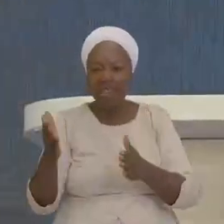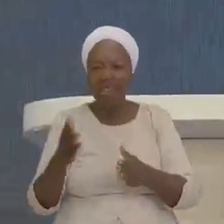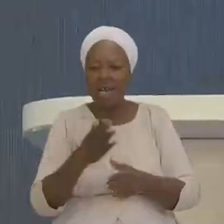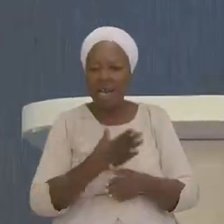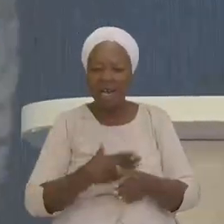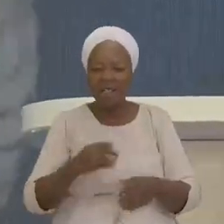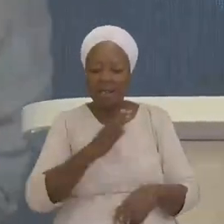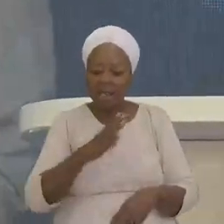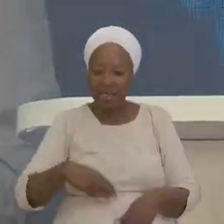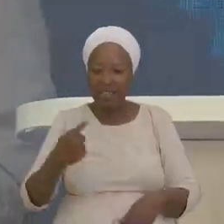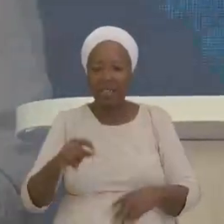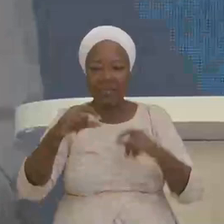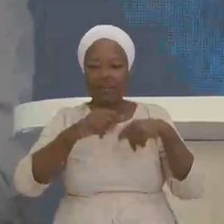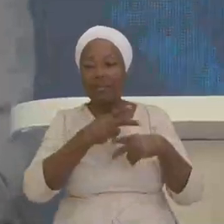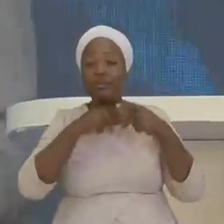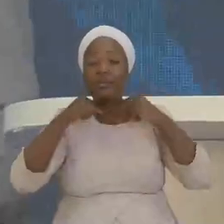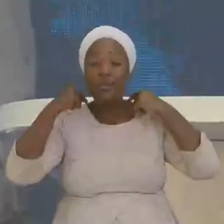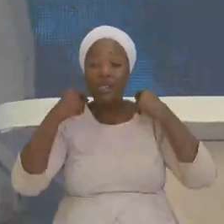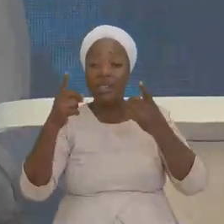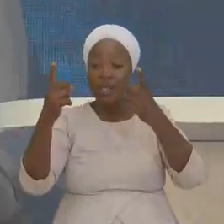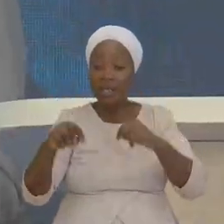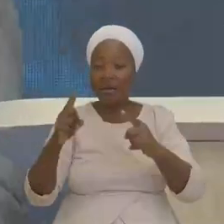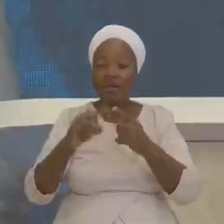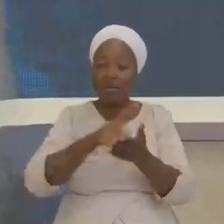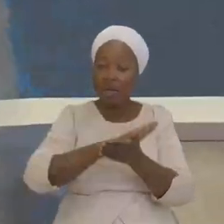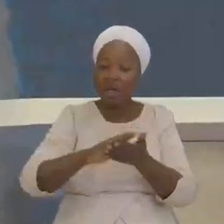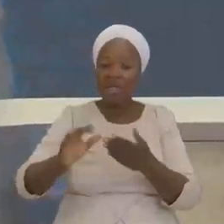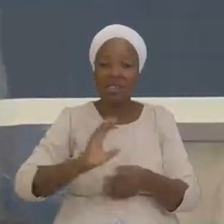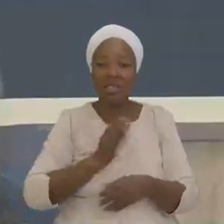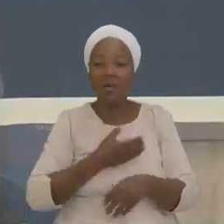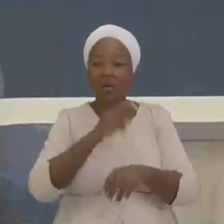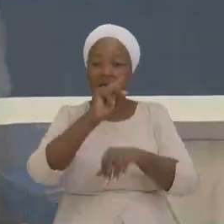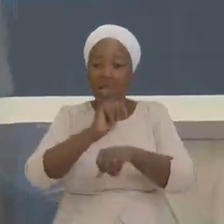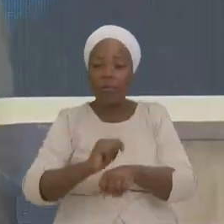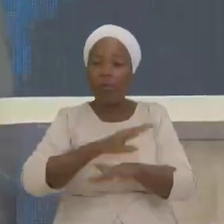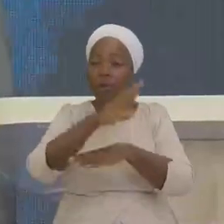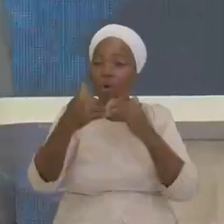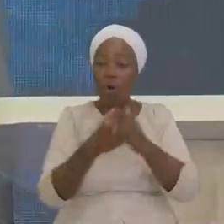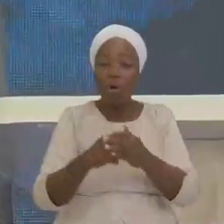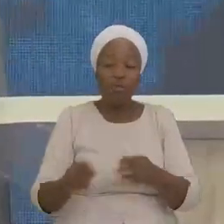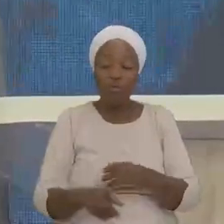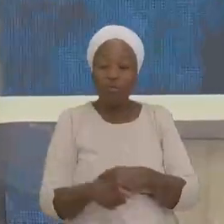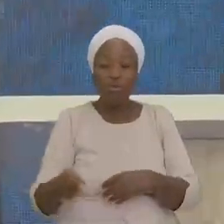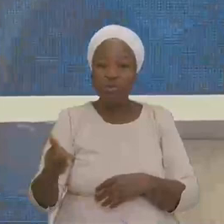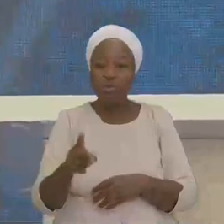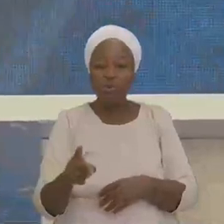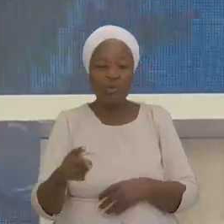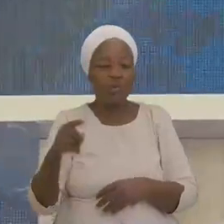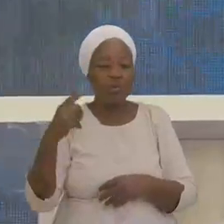Et des choses nous distraient. Et Christ, le sacrificateur, est venu purifier notre